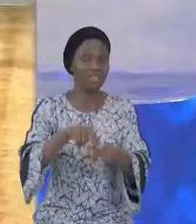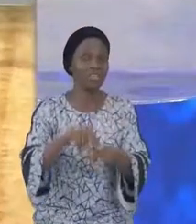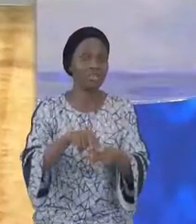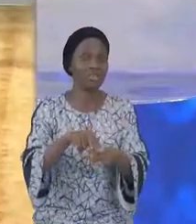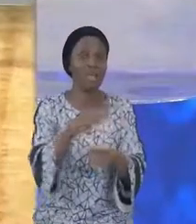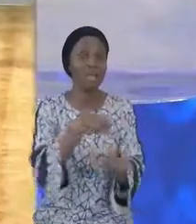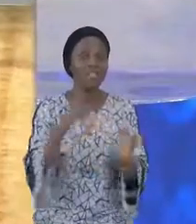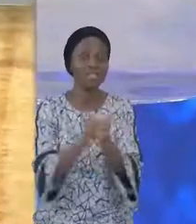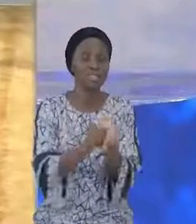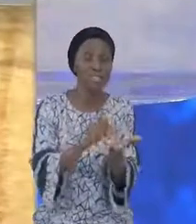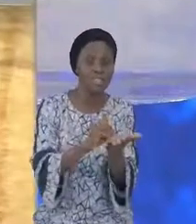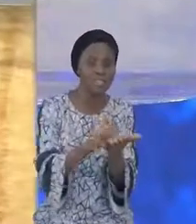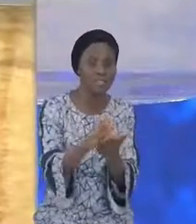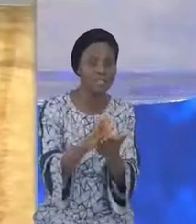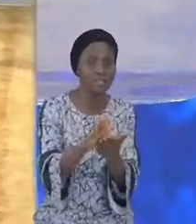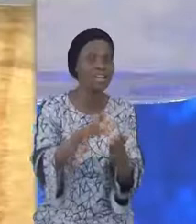cette nature divine